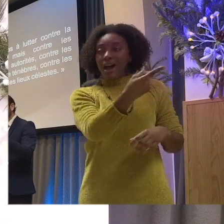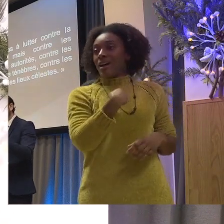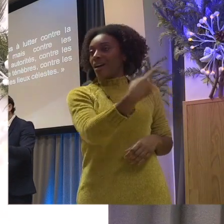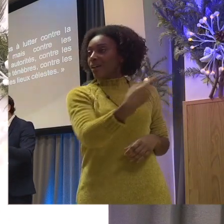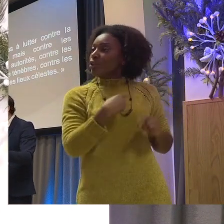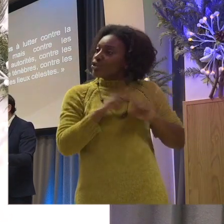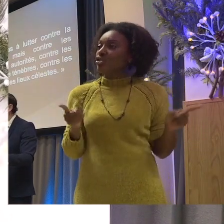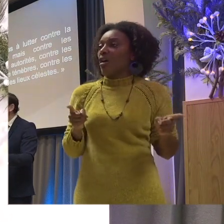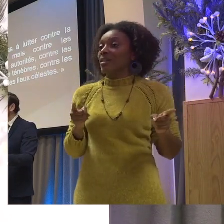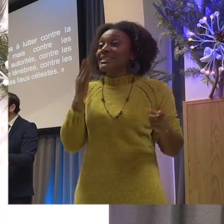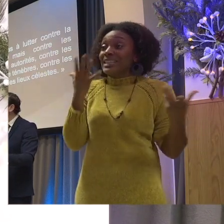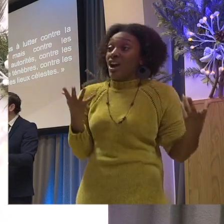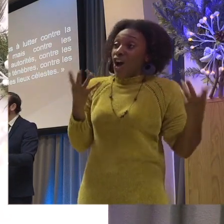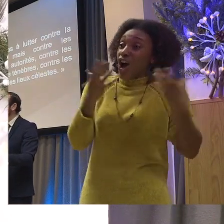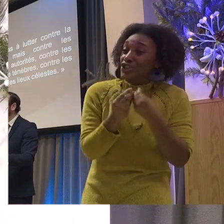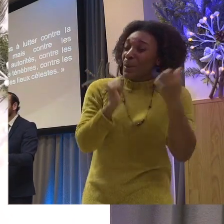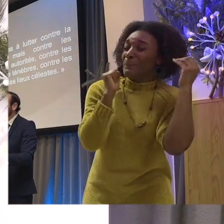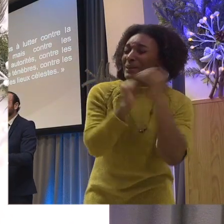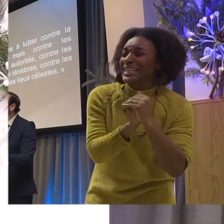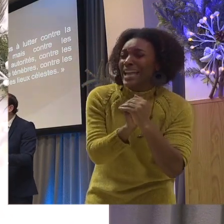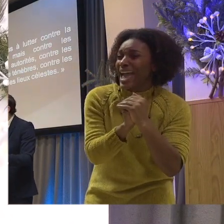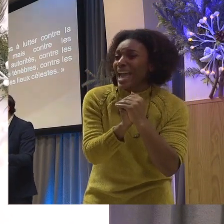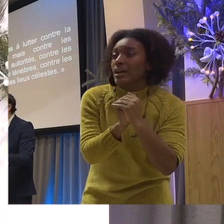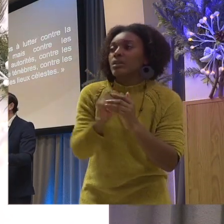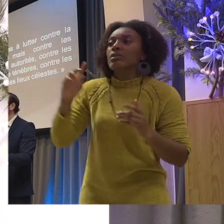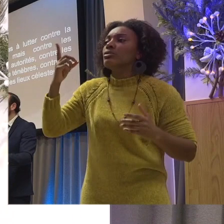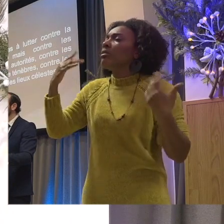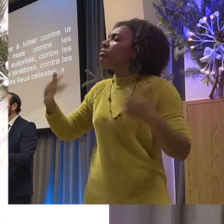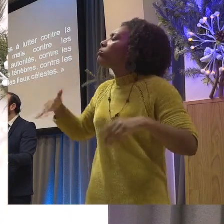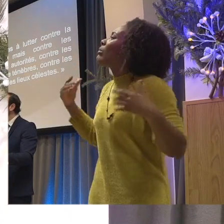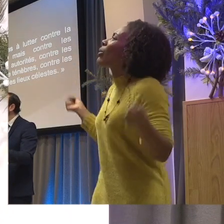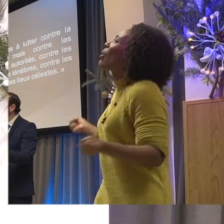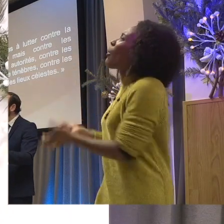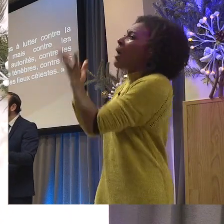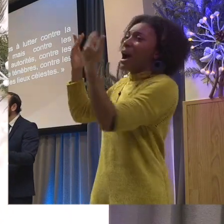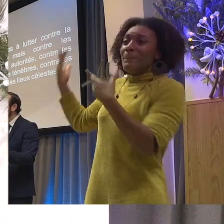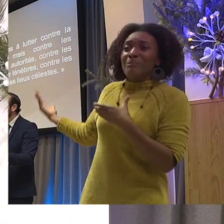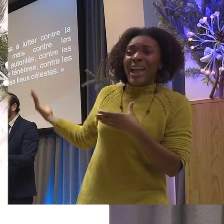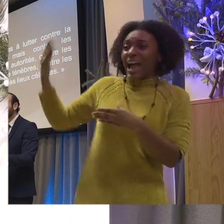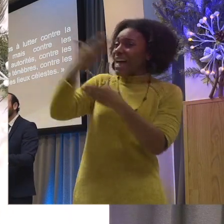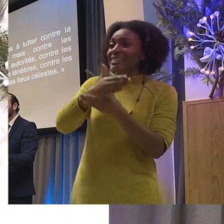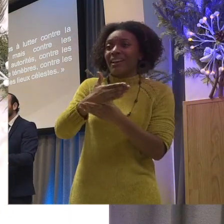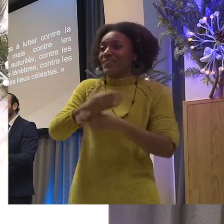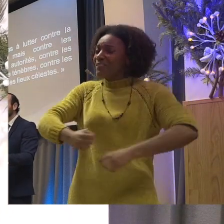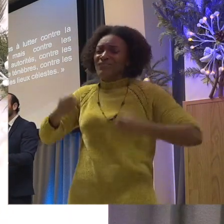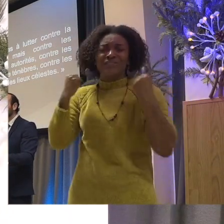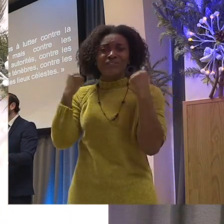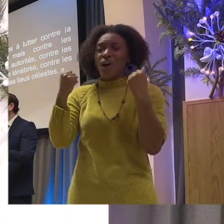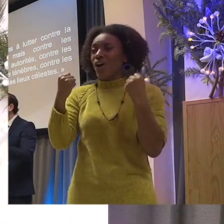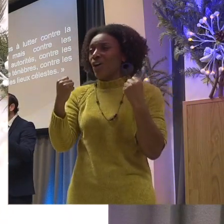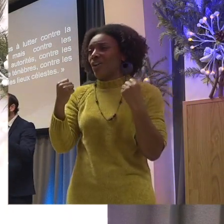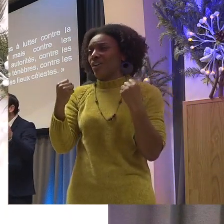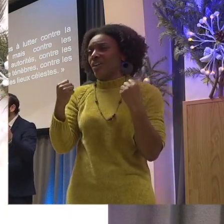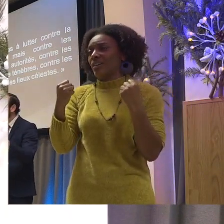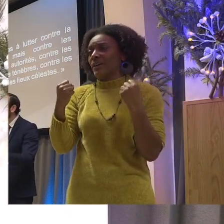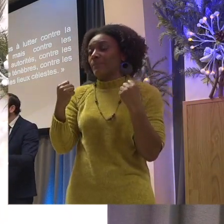vous faites ça en couple, Dieu est tellement glorifié. Dieu se manifeste tellement fort. Dans les